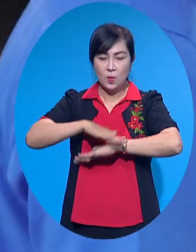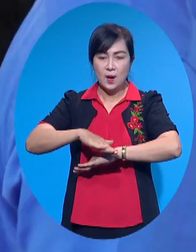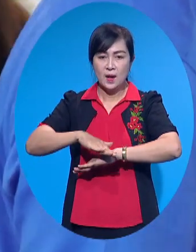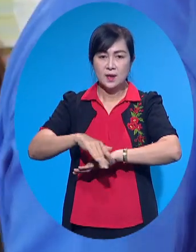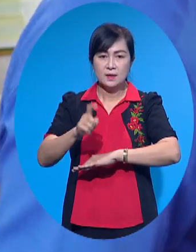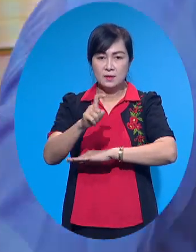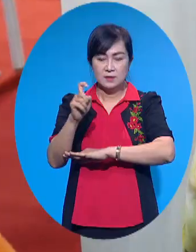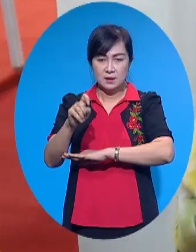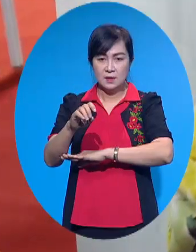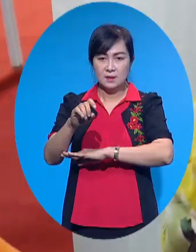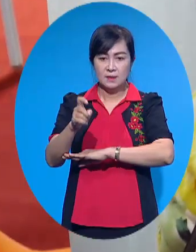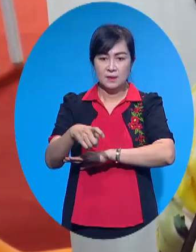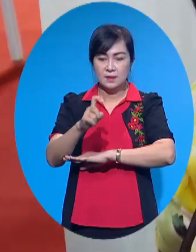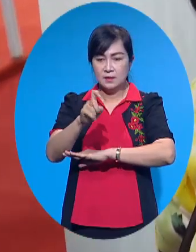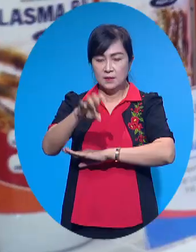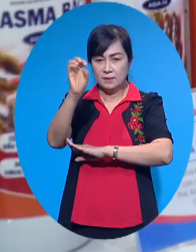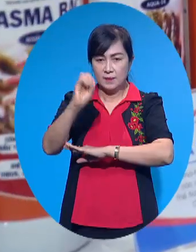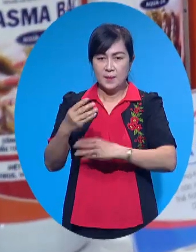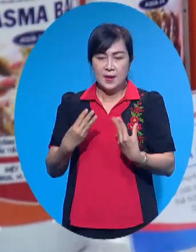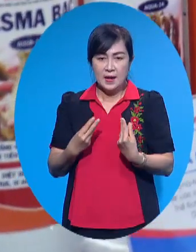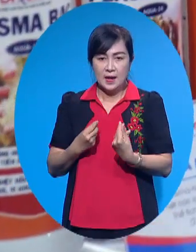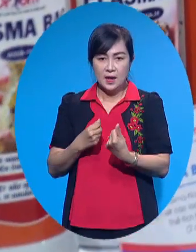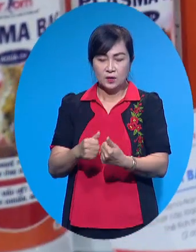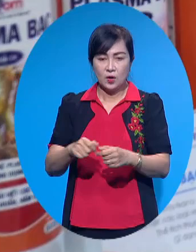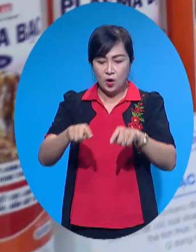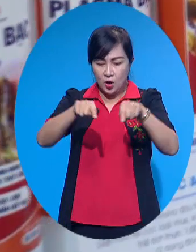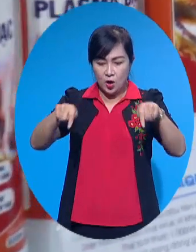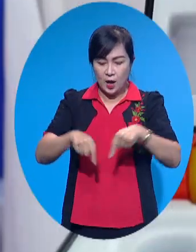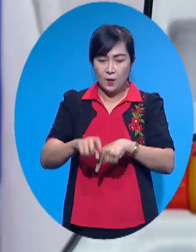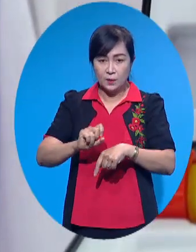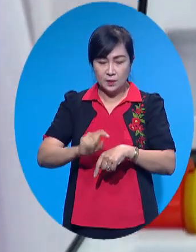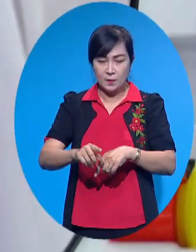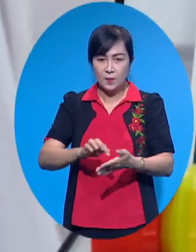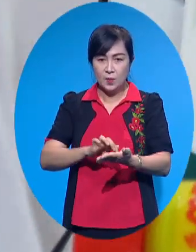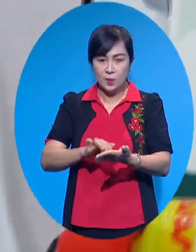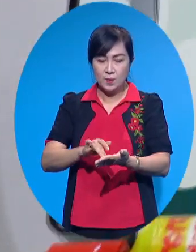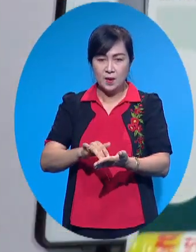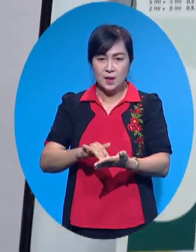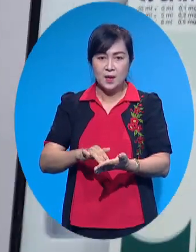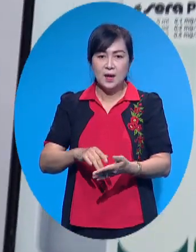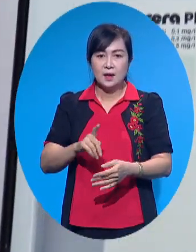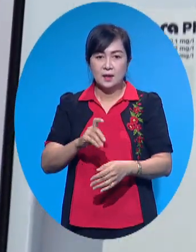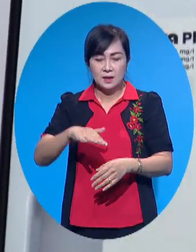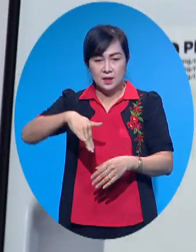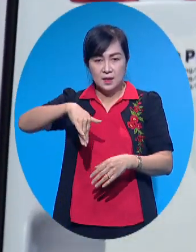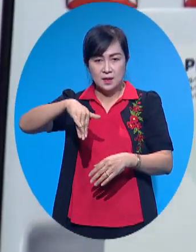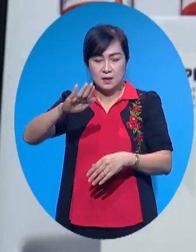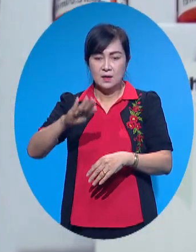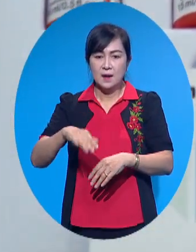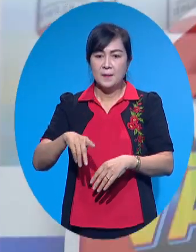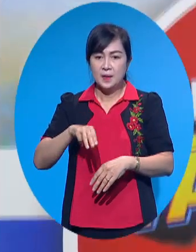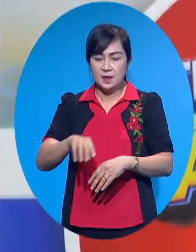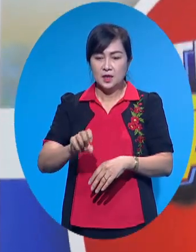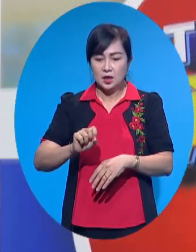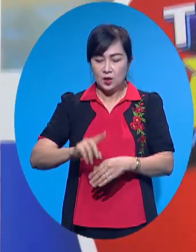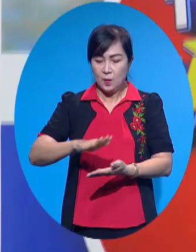đạt 99,99%, an toàn tuyệt đối trong ao có tôm, công nghệ hóa sinh miễn dịch kích thích, tăng cường đề kháng và miễn dịch cho